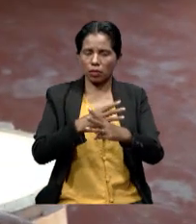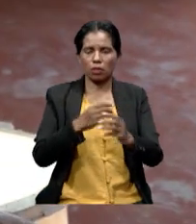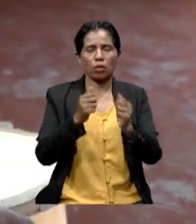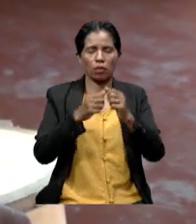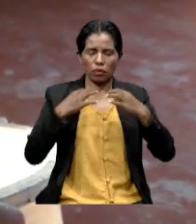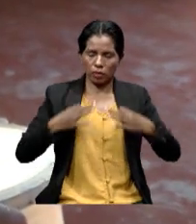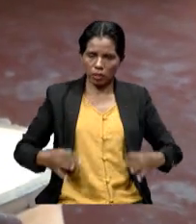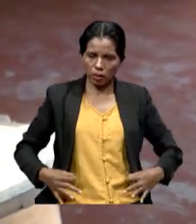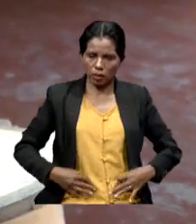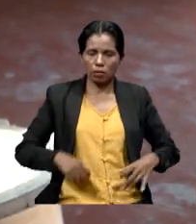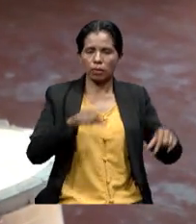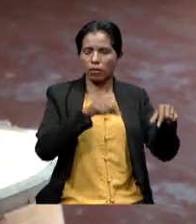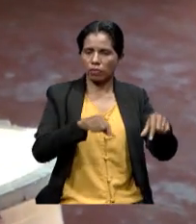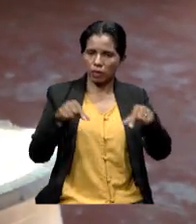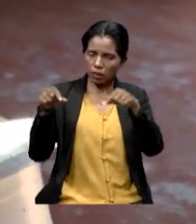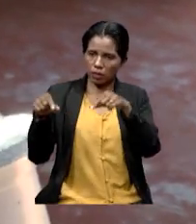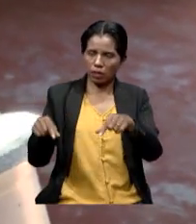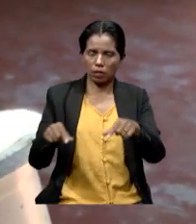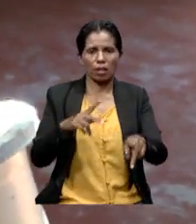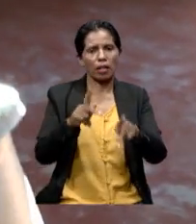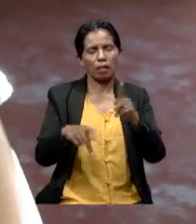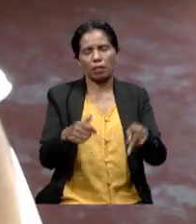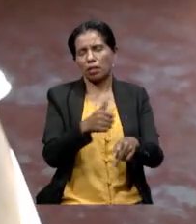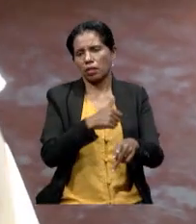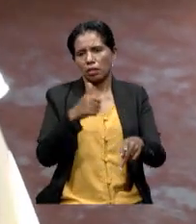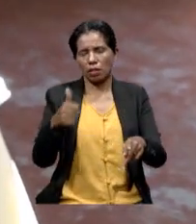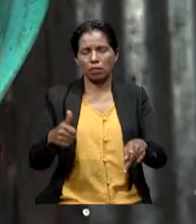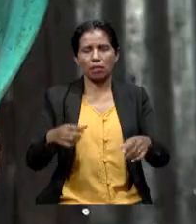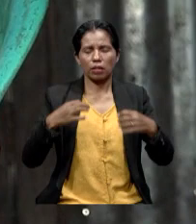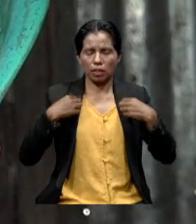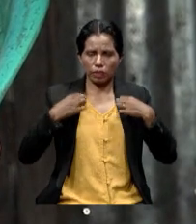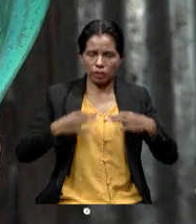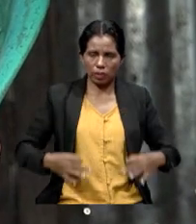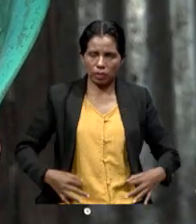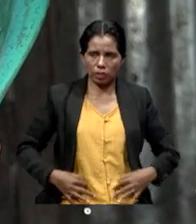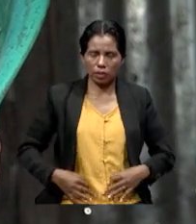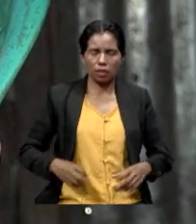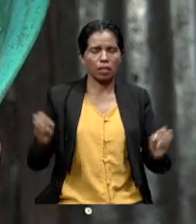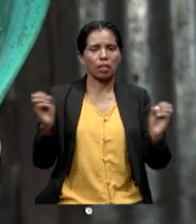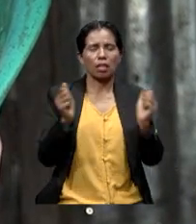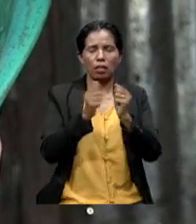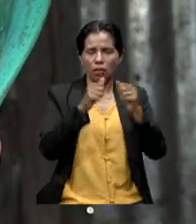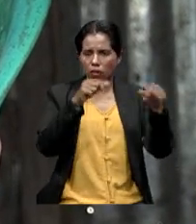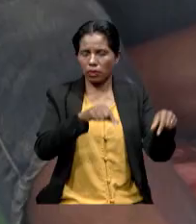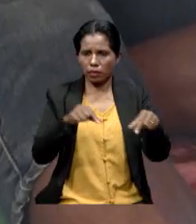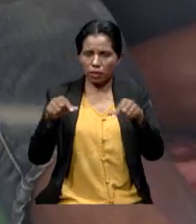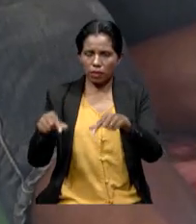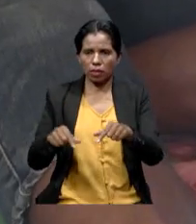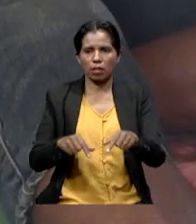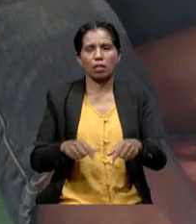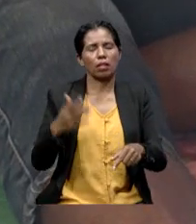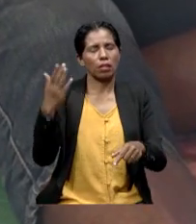fisiko nebe lahanesan ema balung iha kondisaun nebe laho difisiensia. No